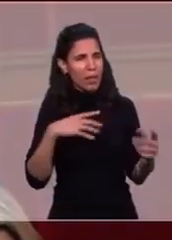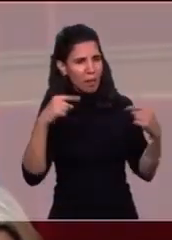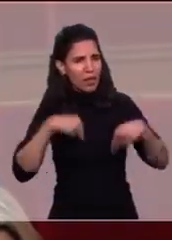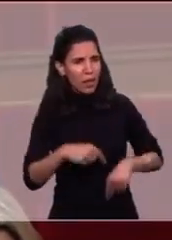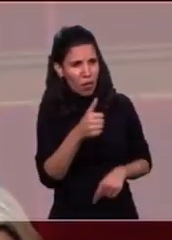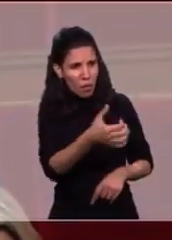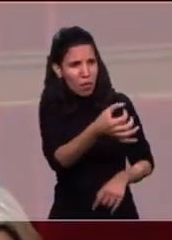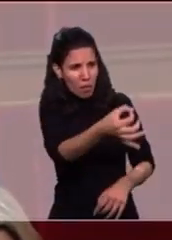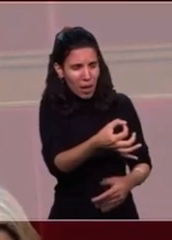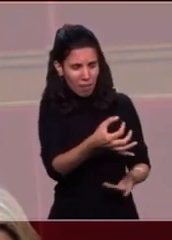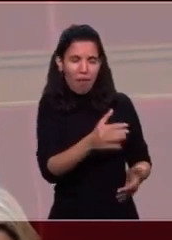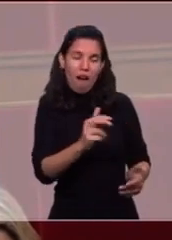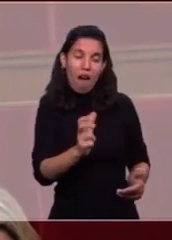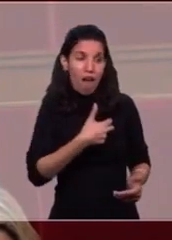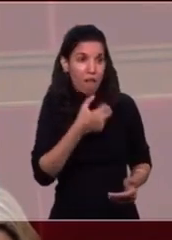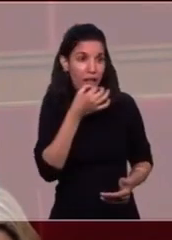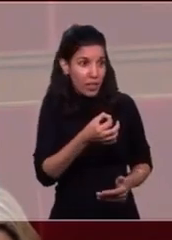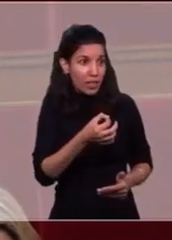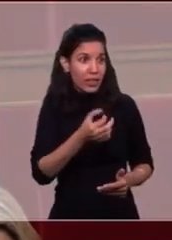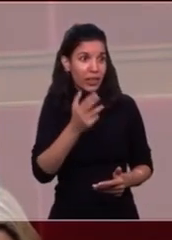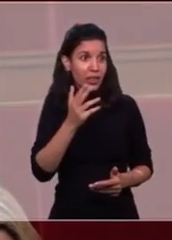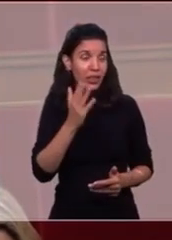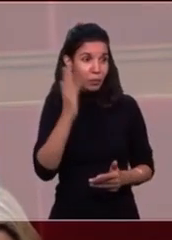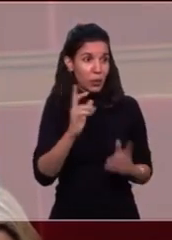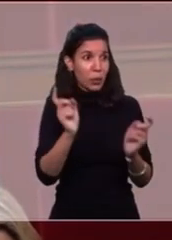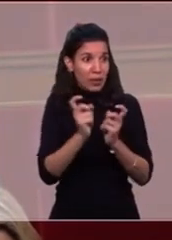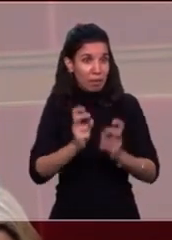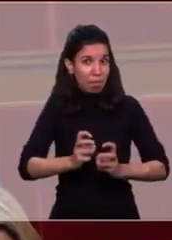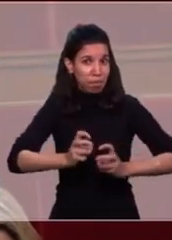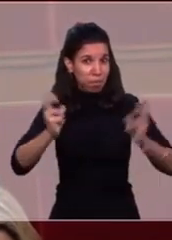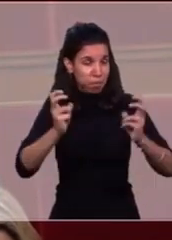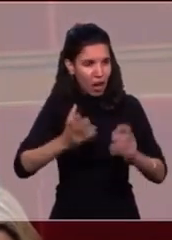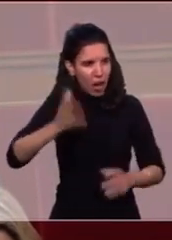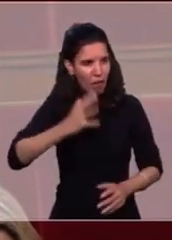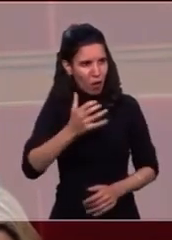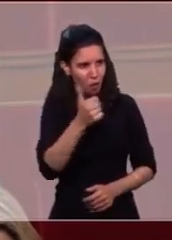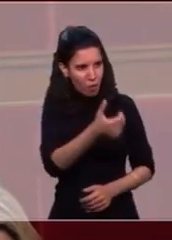reconnu que les besoins en électricité vont augmenter, ce que vous ne reconnaissiez pas jusque-là,